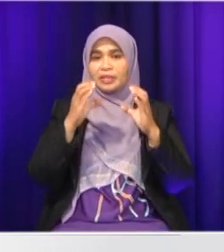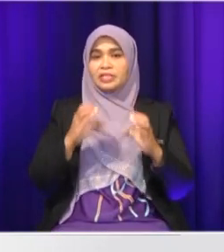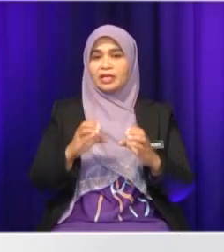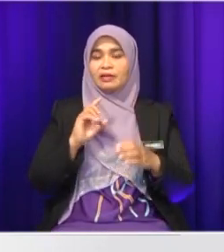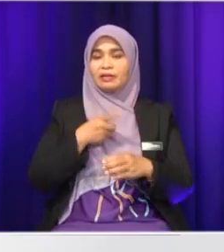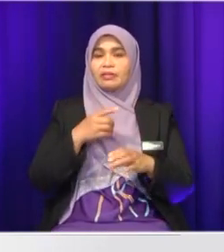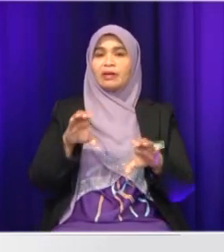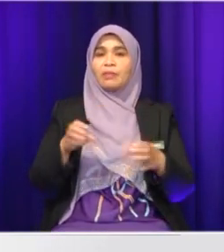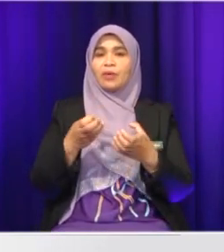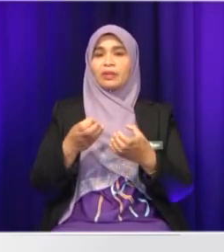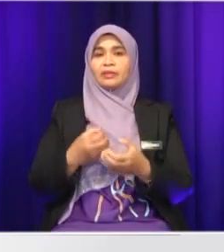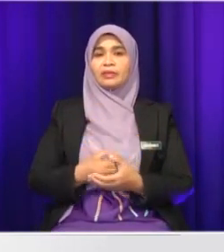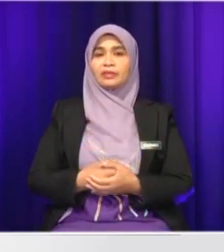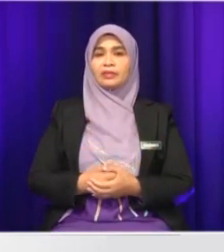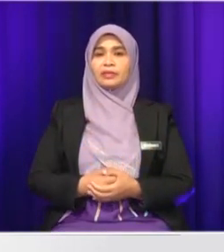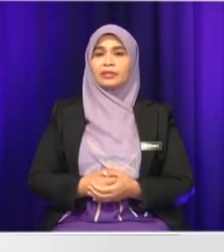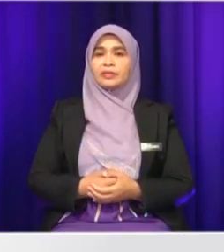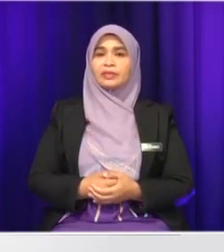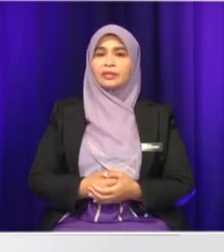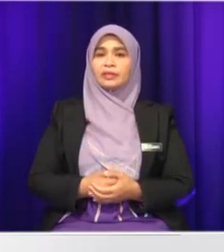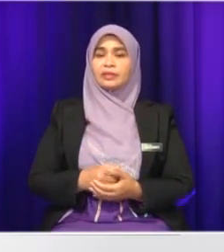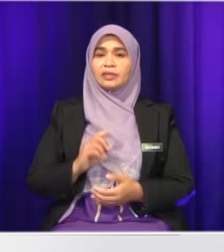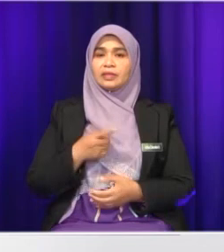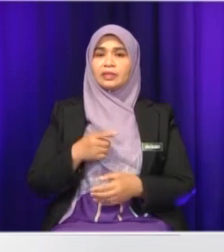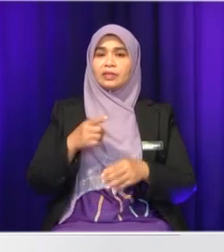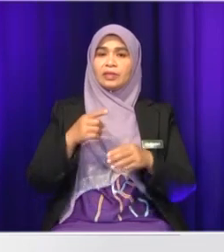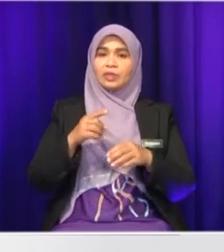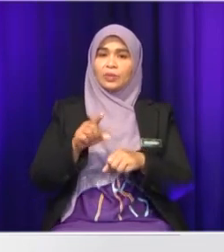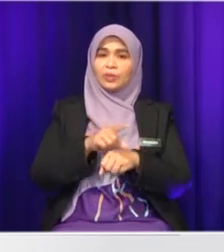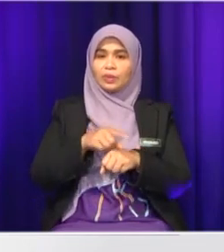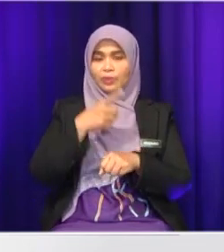Ani Biasanya kita gunakan untuk masyarakat